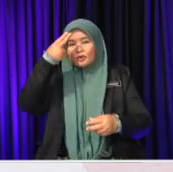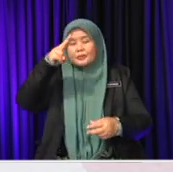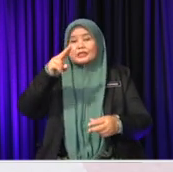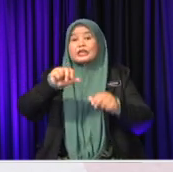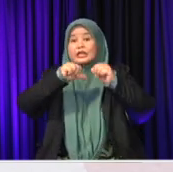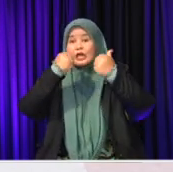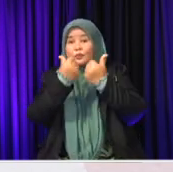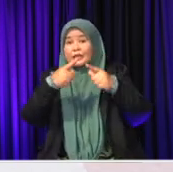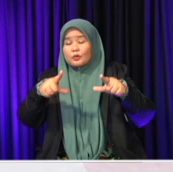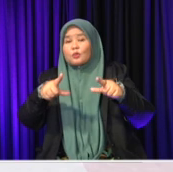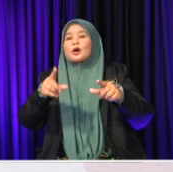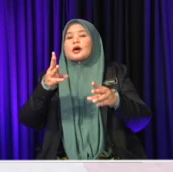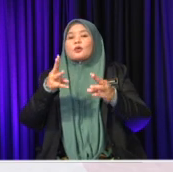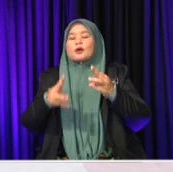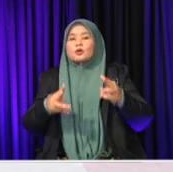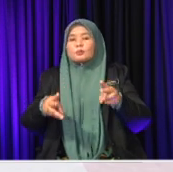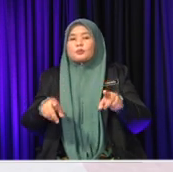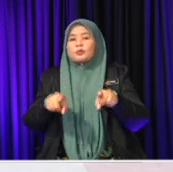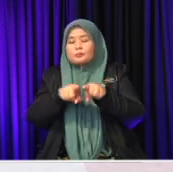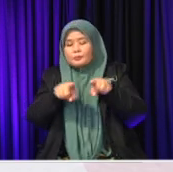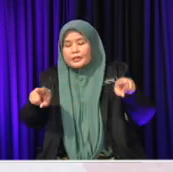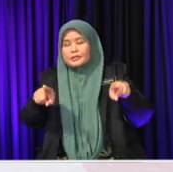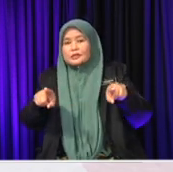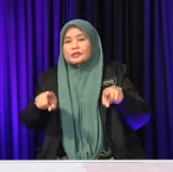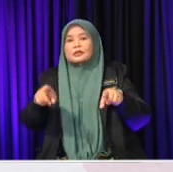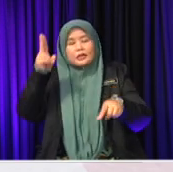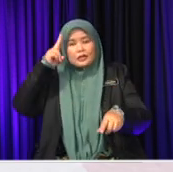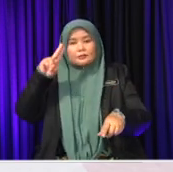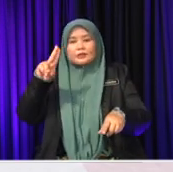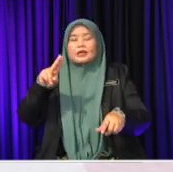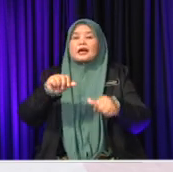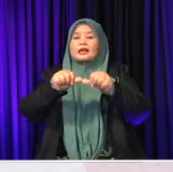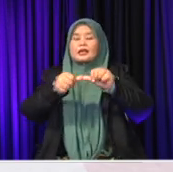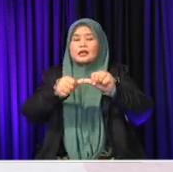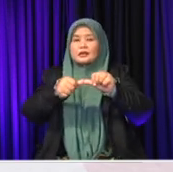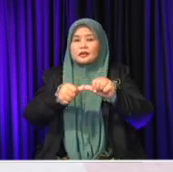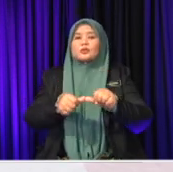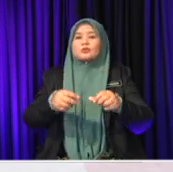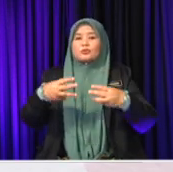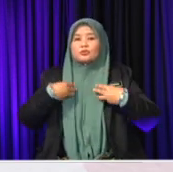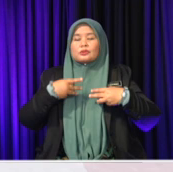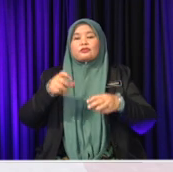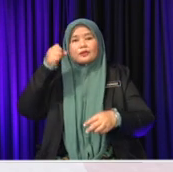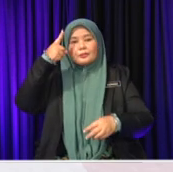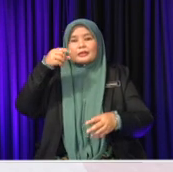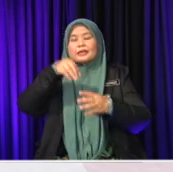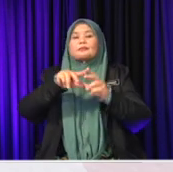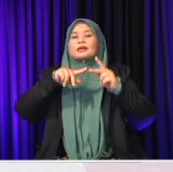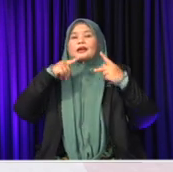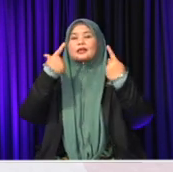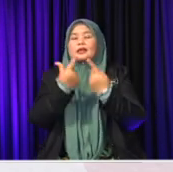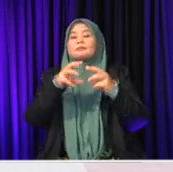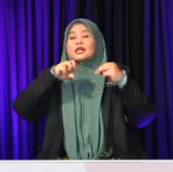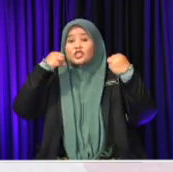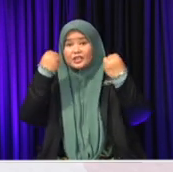kaum lain walaupun berbeda budaya dan adat dalam kalangan masyarakat Masya Allah betul tuh